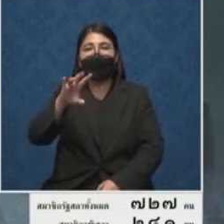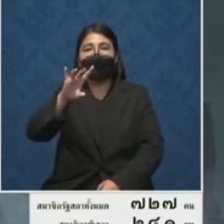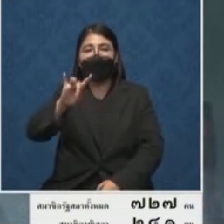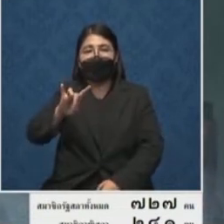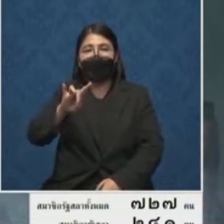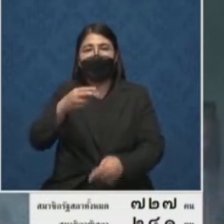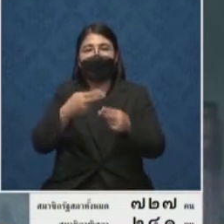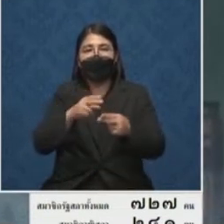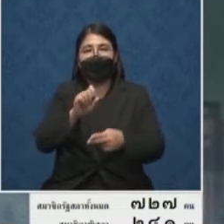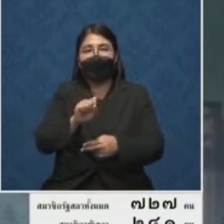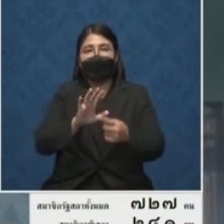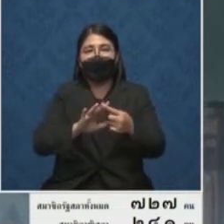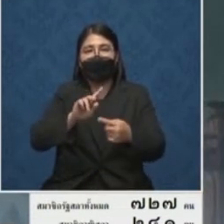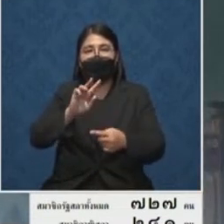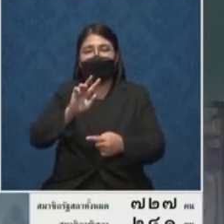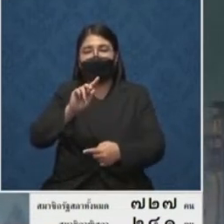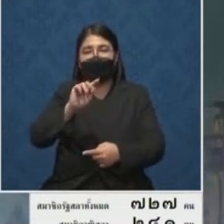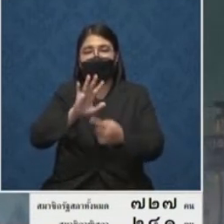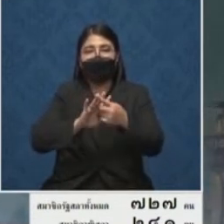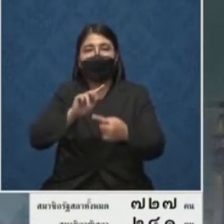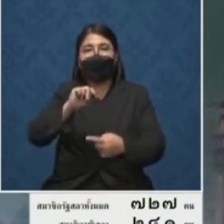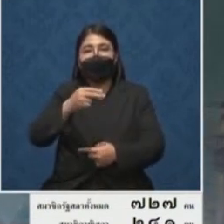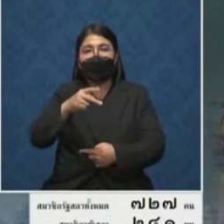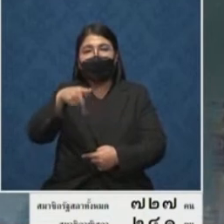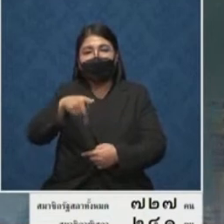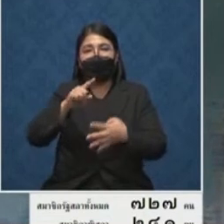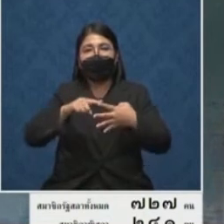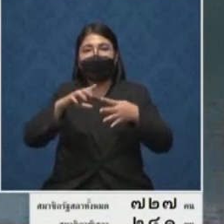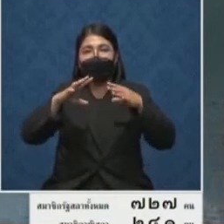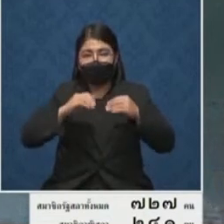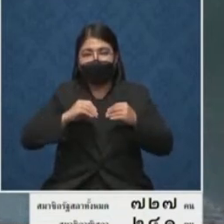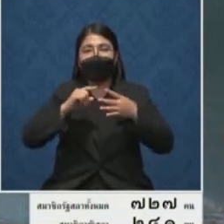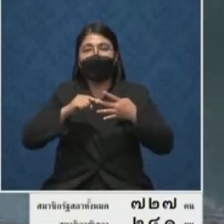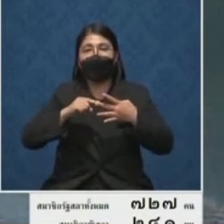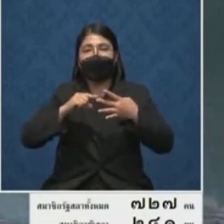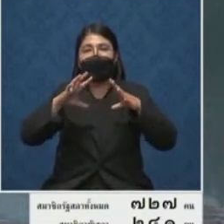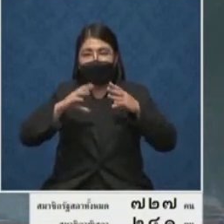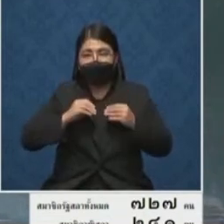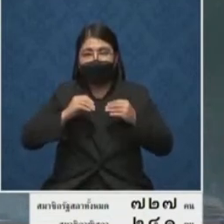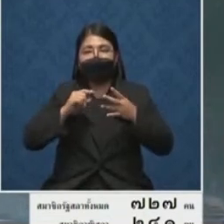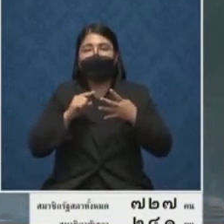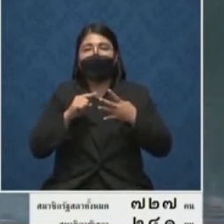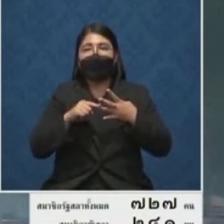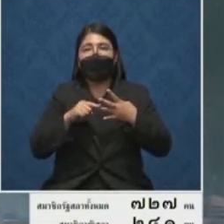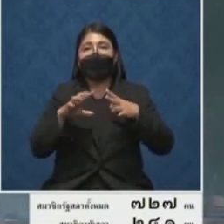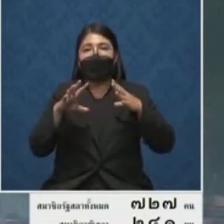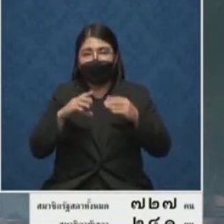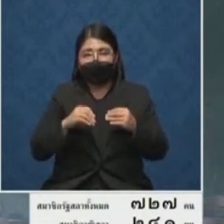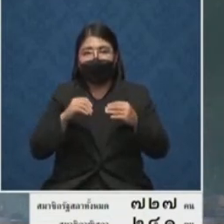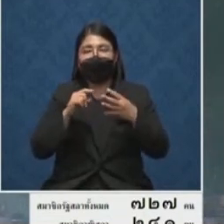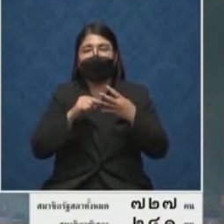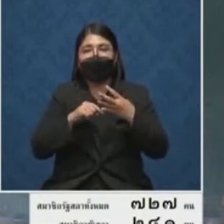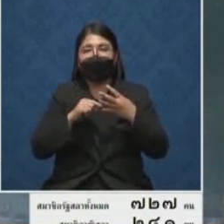618นายสุเทพอู่อ้น 1รับหลักการ2รับหลักการ3รับ